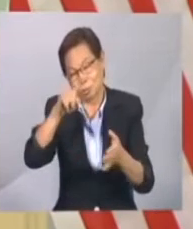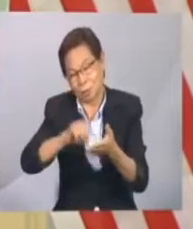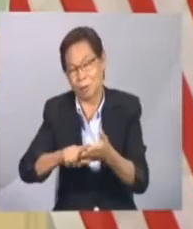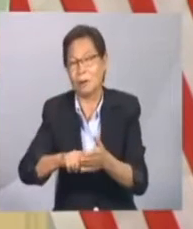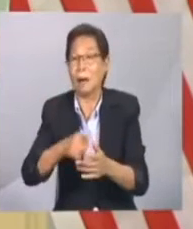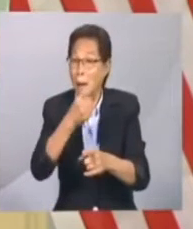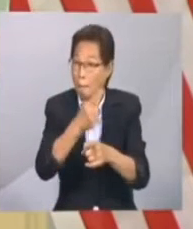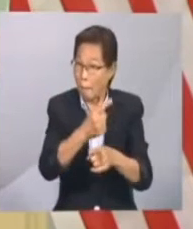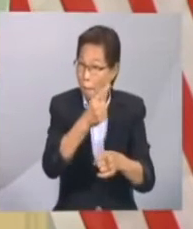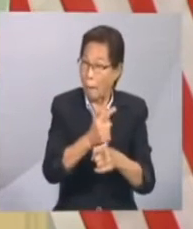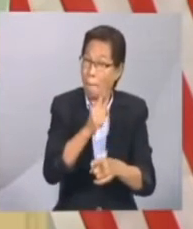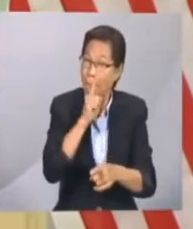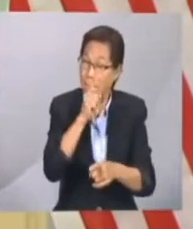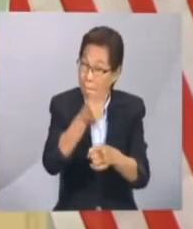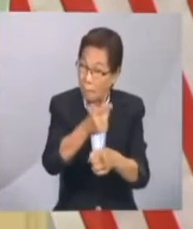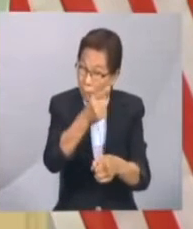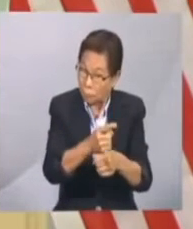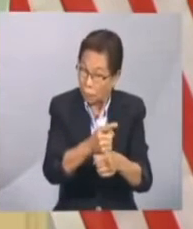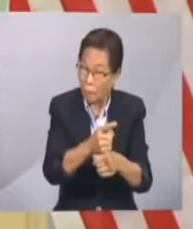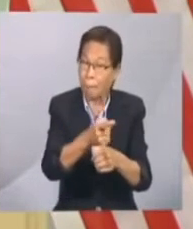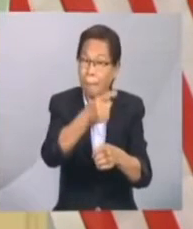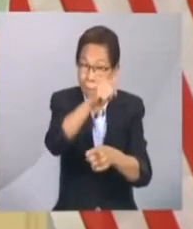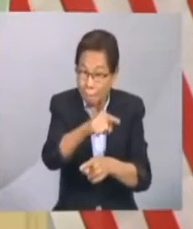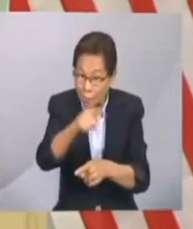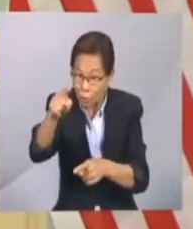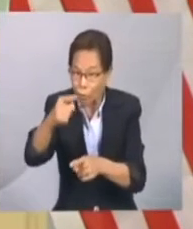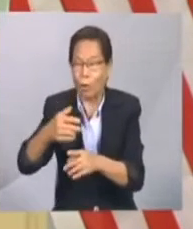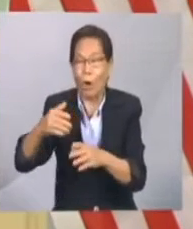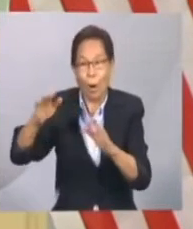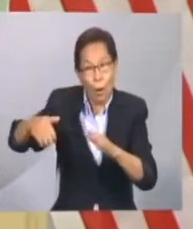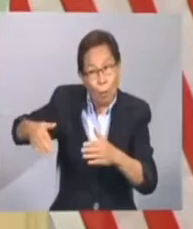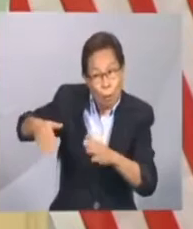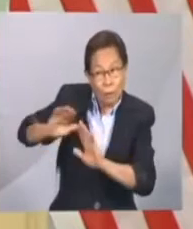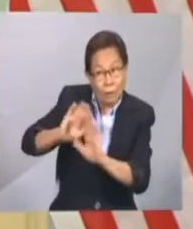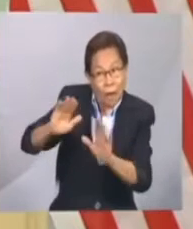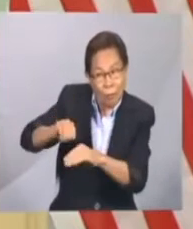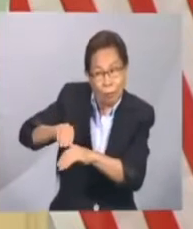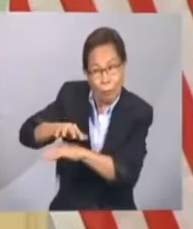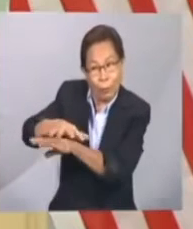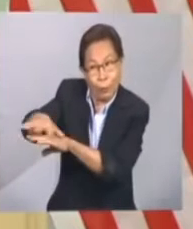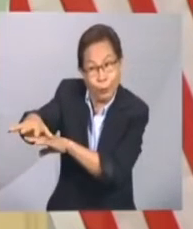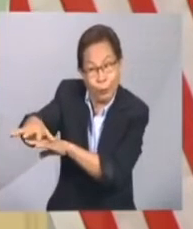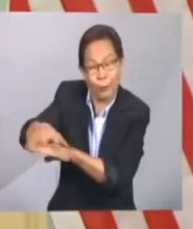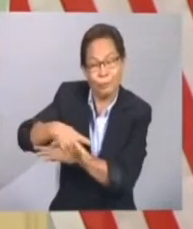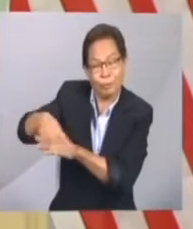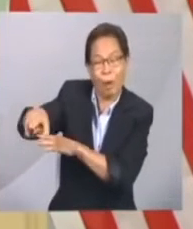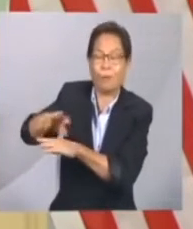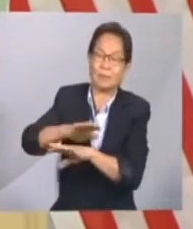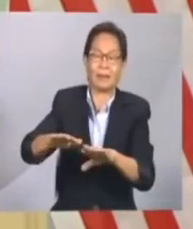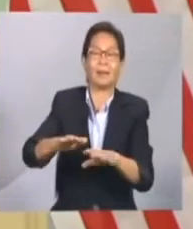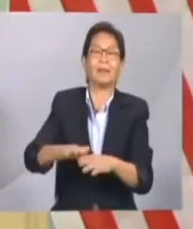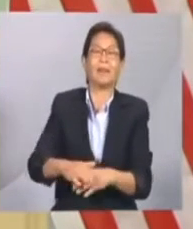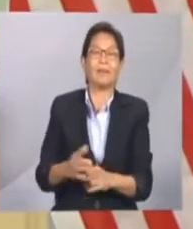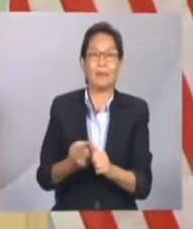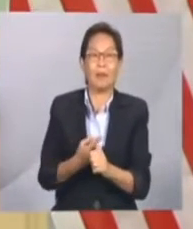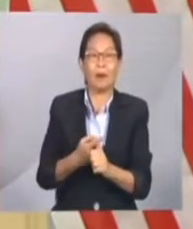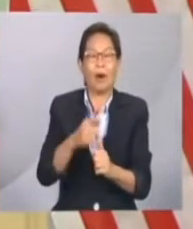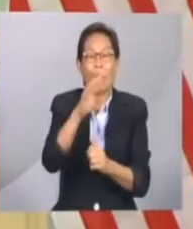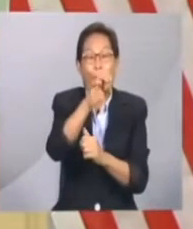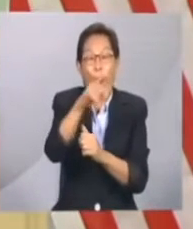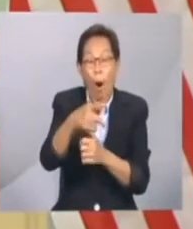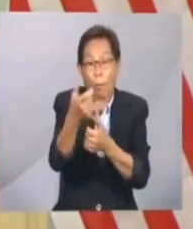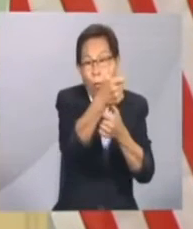Pastikan sahih sebelum dikongsi. Ops sanitasi awam di bawah kawal